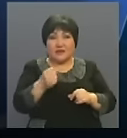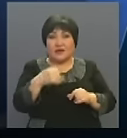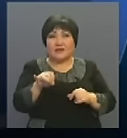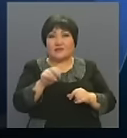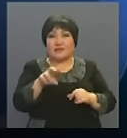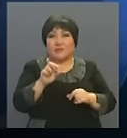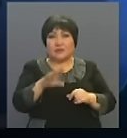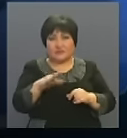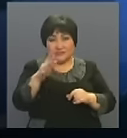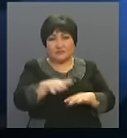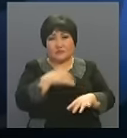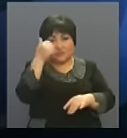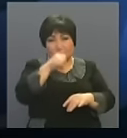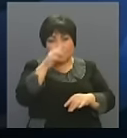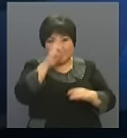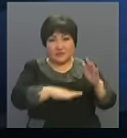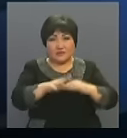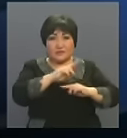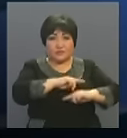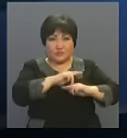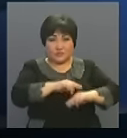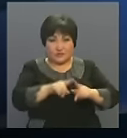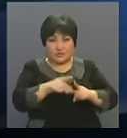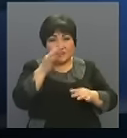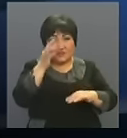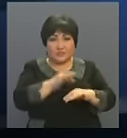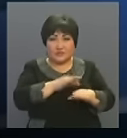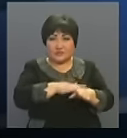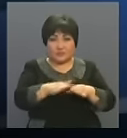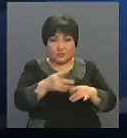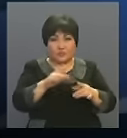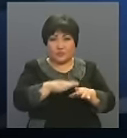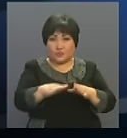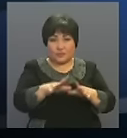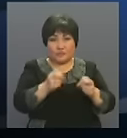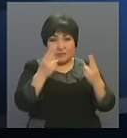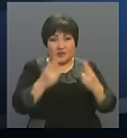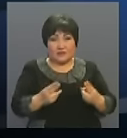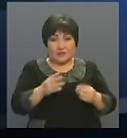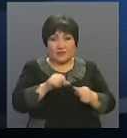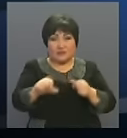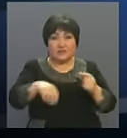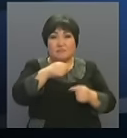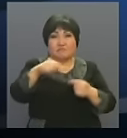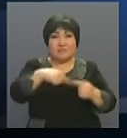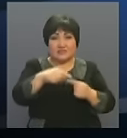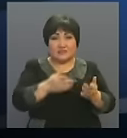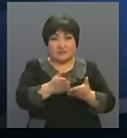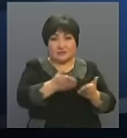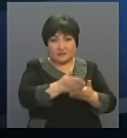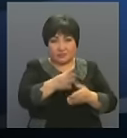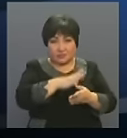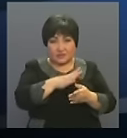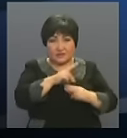мемлекеттік қызметте жұмыс істеп келеді. Тәжірибесі мол, толысқан маман. Әсіресе бизнес саласына етене бойлаған. Еңбек жолын қарапайым